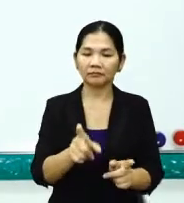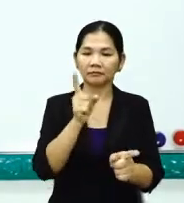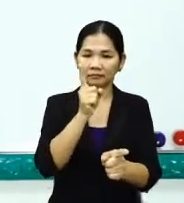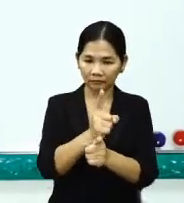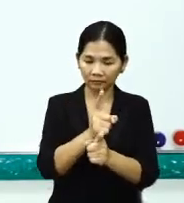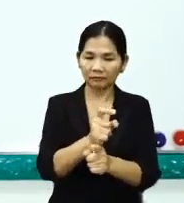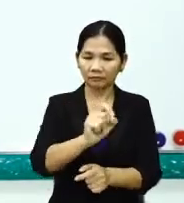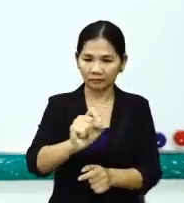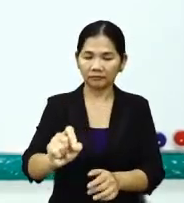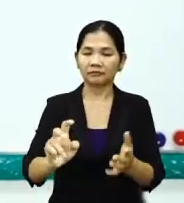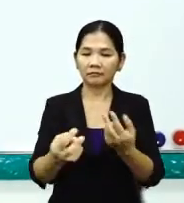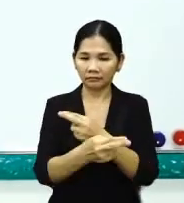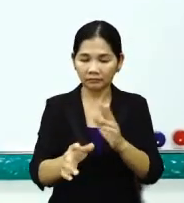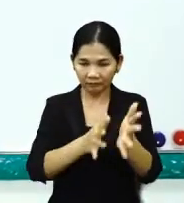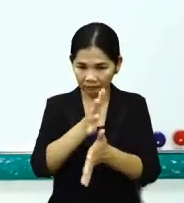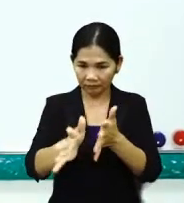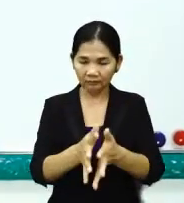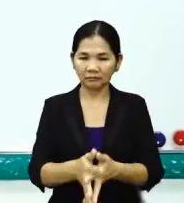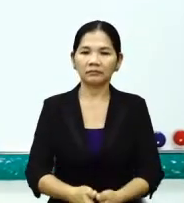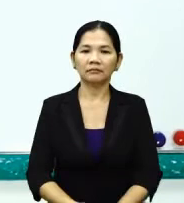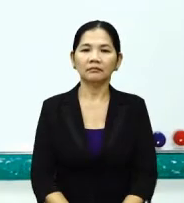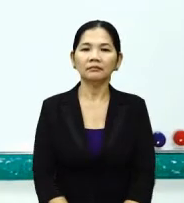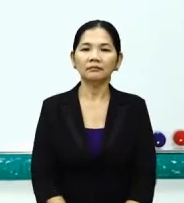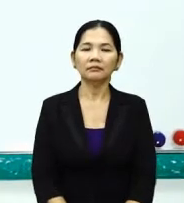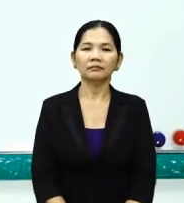á tỏ lời con trìm